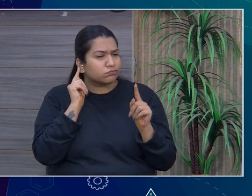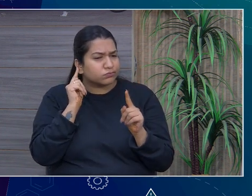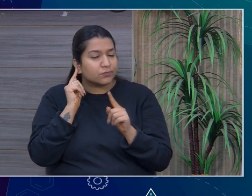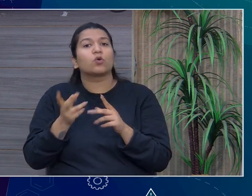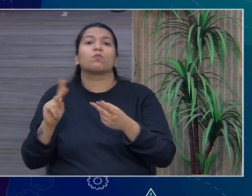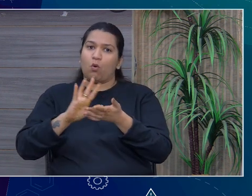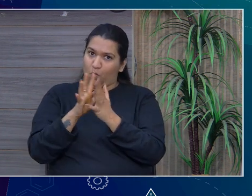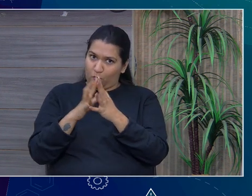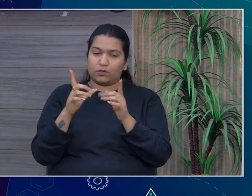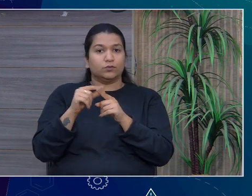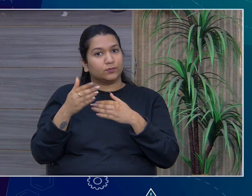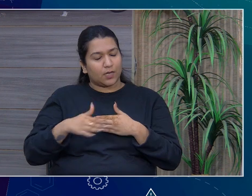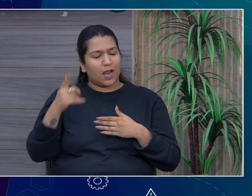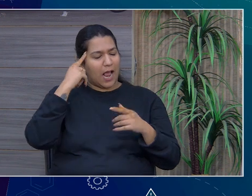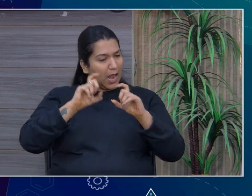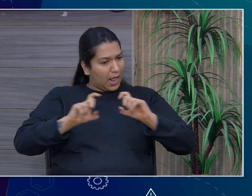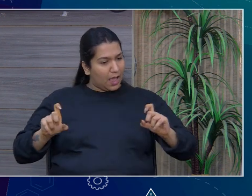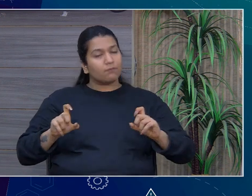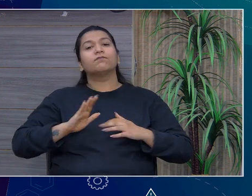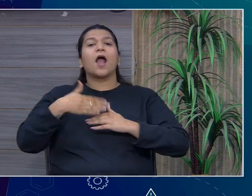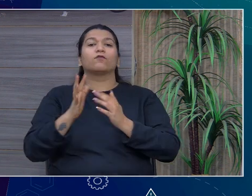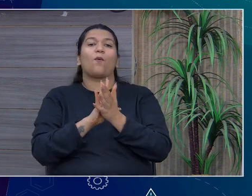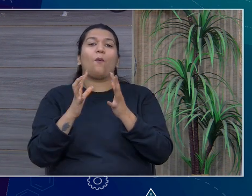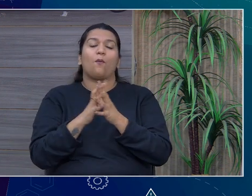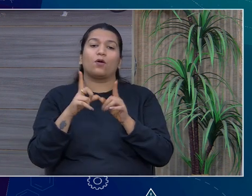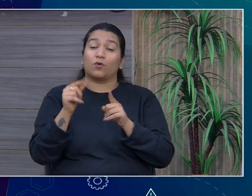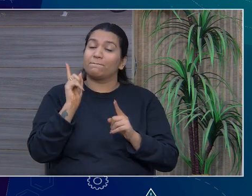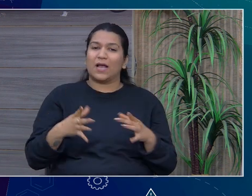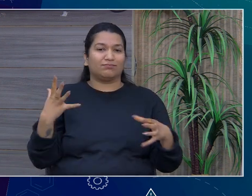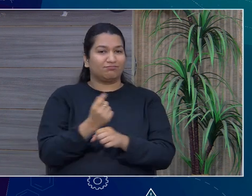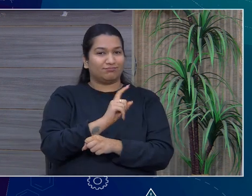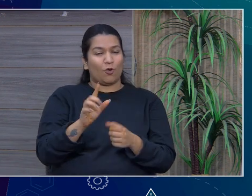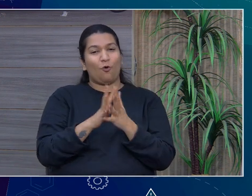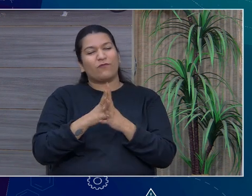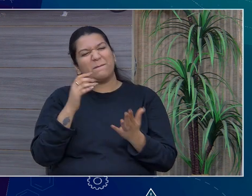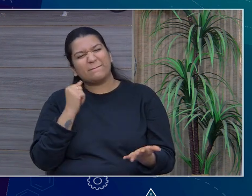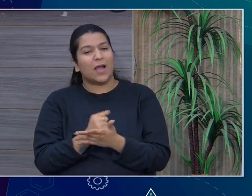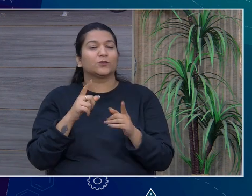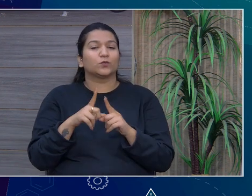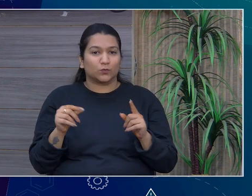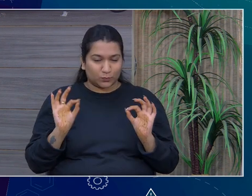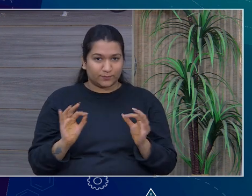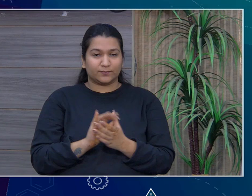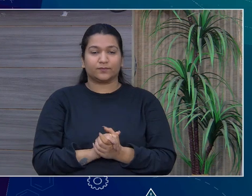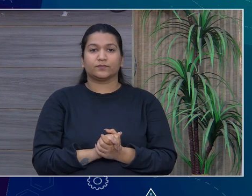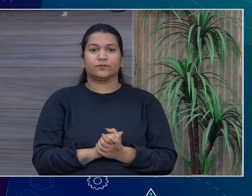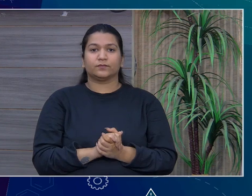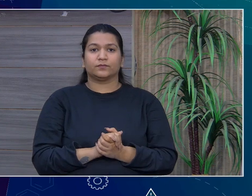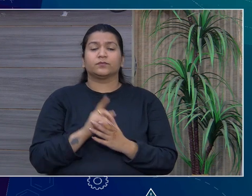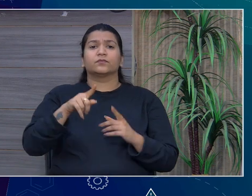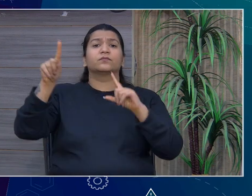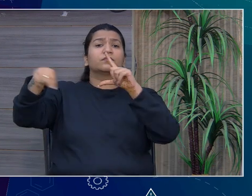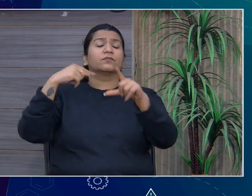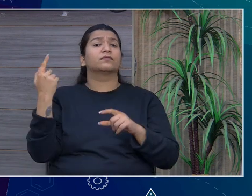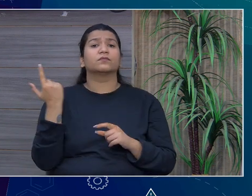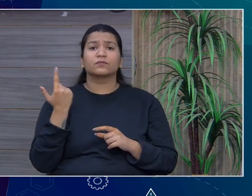उसके बाद आपको जब क्लैरिटी हो जाए फिर आप जरूर इस होमवर्क को करें। होमवर्क करना जरूर है, ये एक जरूर आवश्यक शर्त बन जाती है। कहाँ इसको आप सबमिट करेंगे